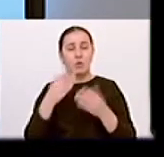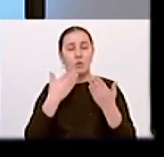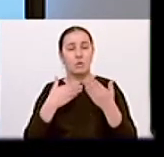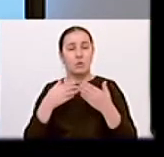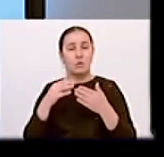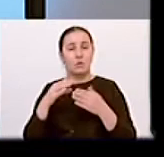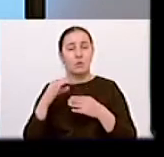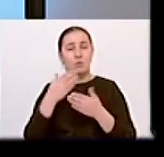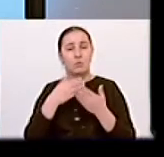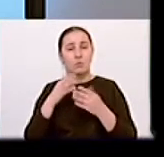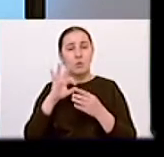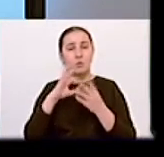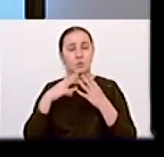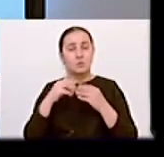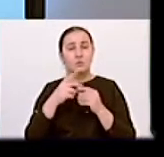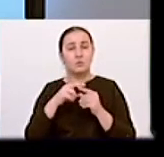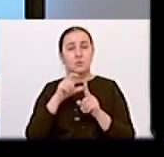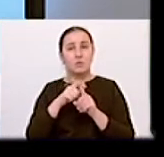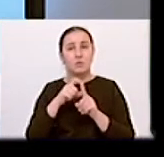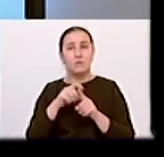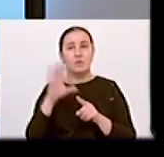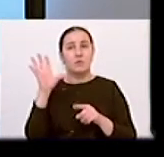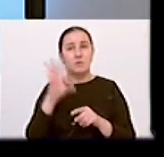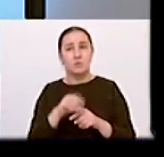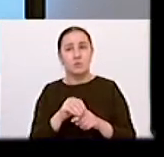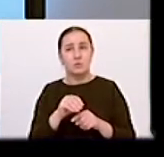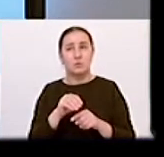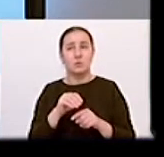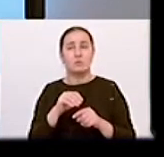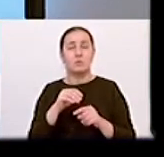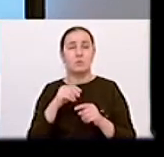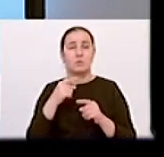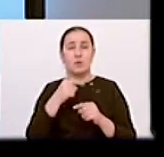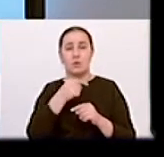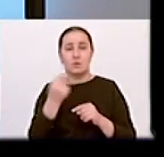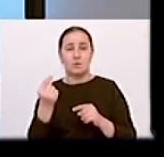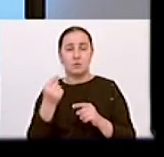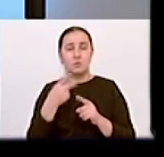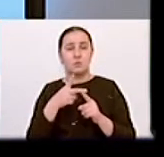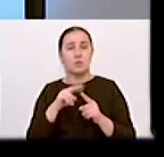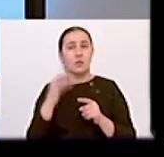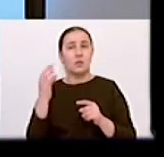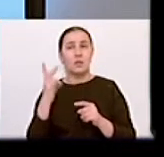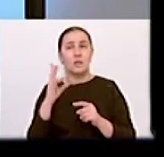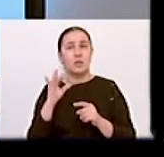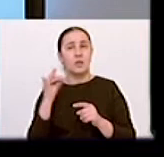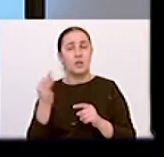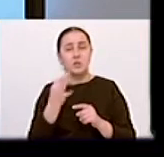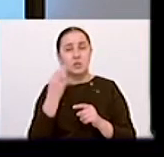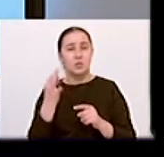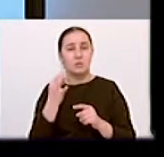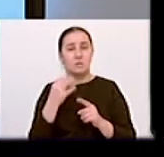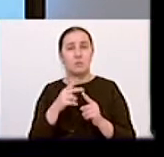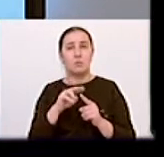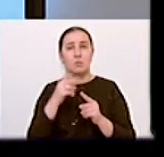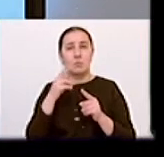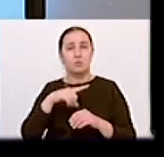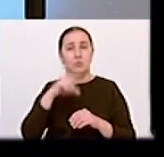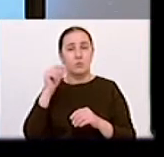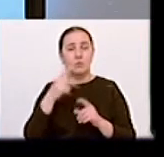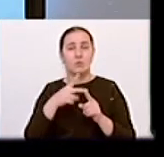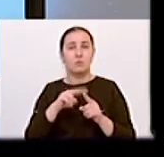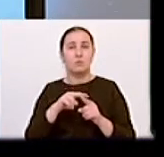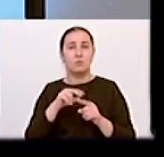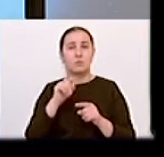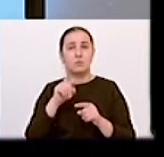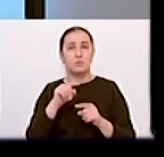обобщающими словами могут быть слова «все» или отрицательное «ничего». При слове «все»